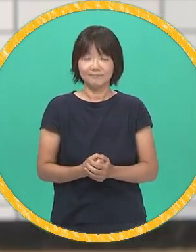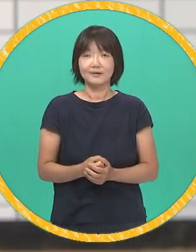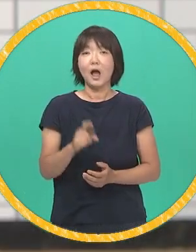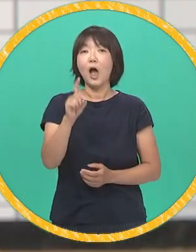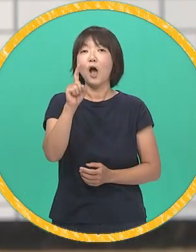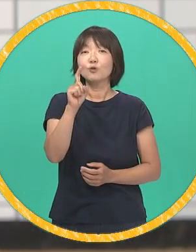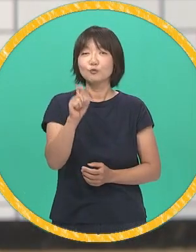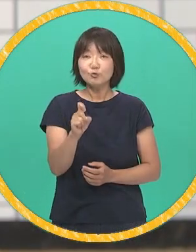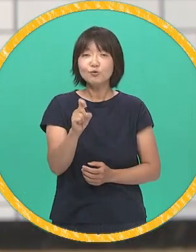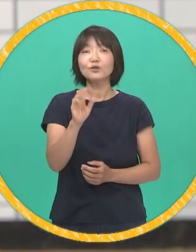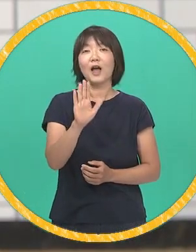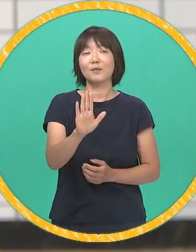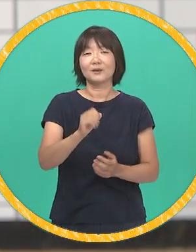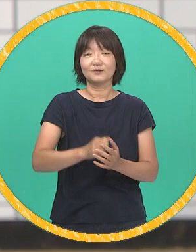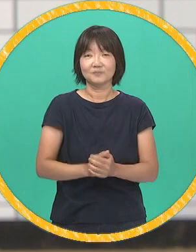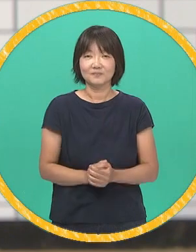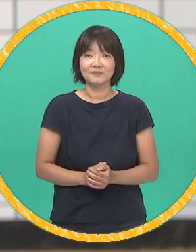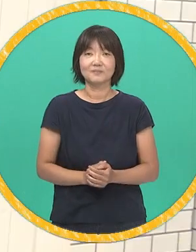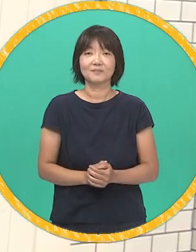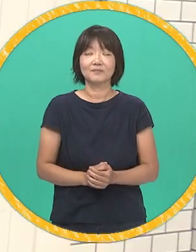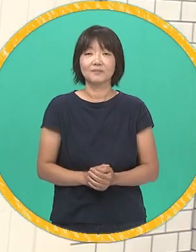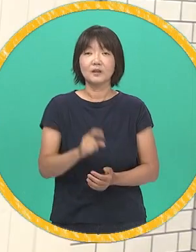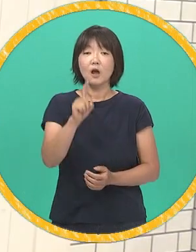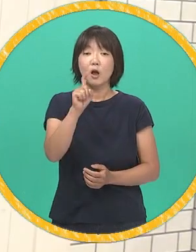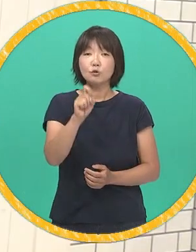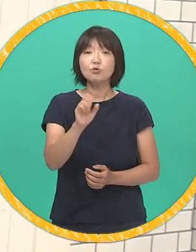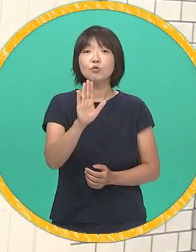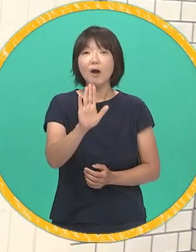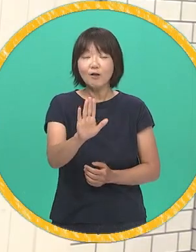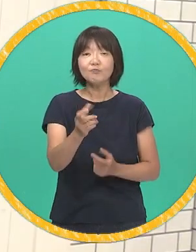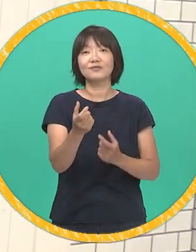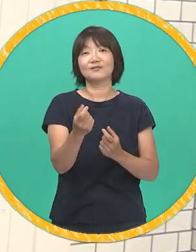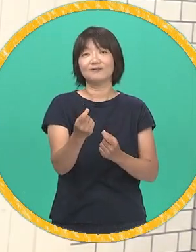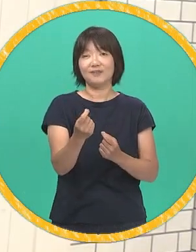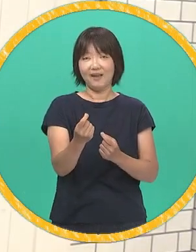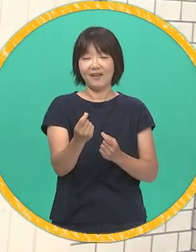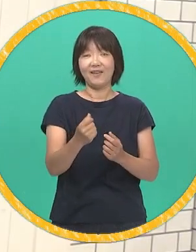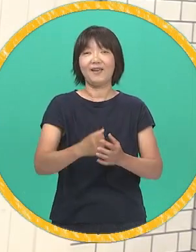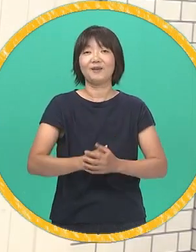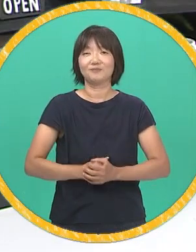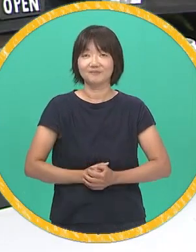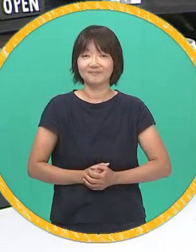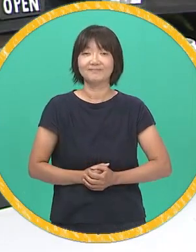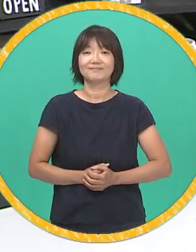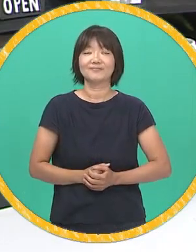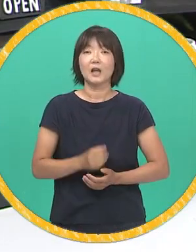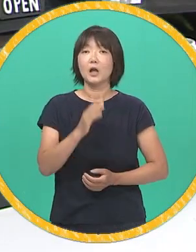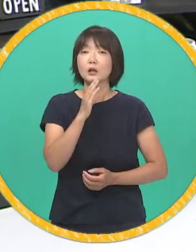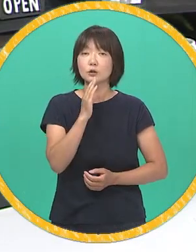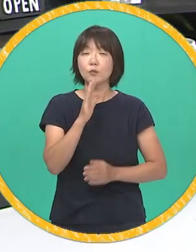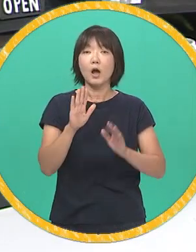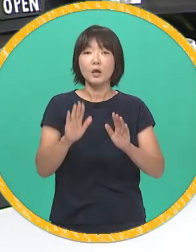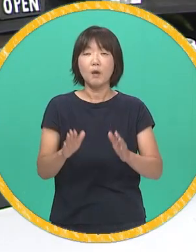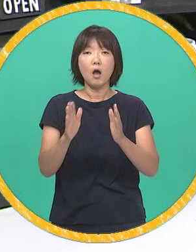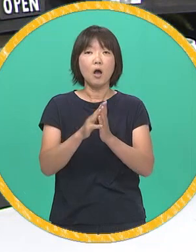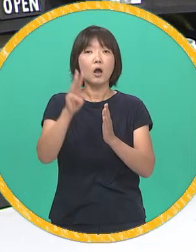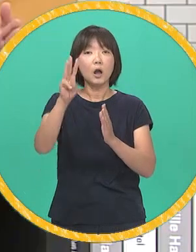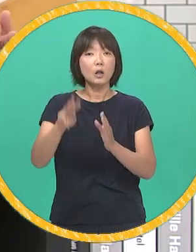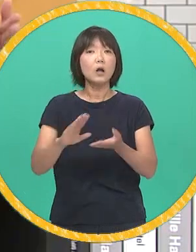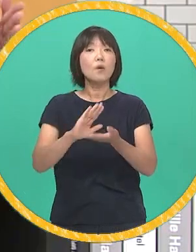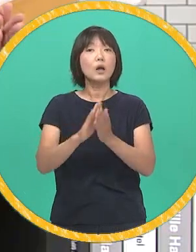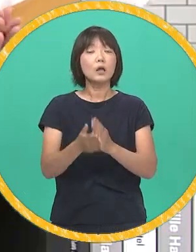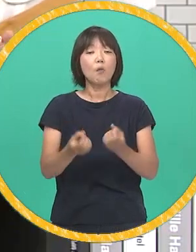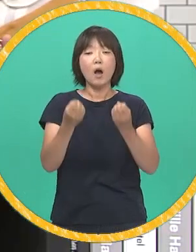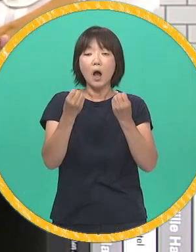は銃白いなんです4道中もあるんですねそうなんですよ実は今神奈川県では